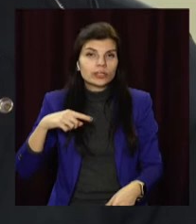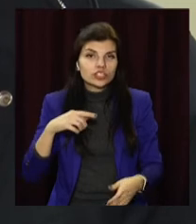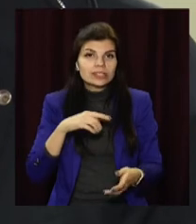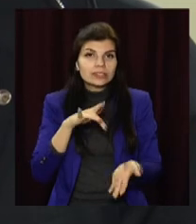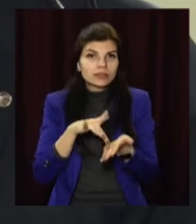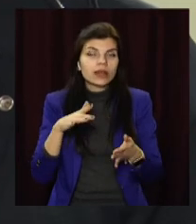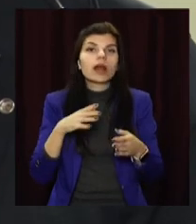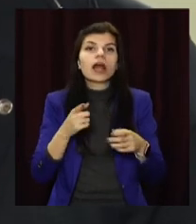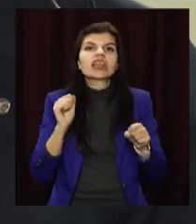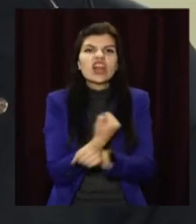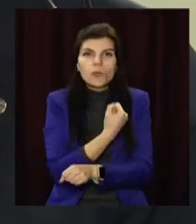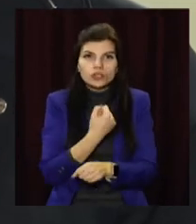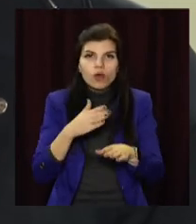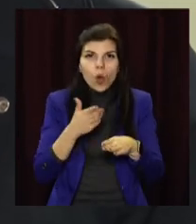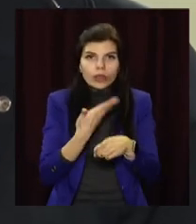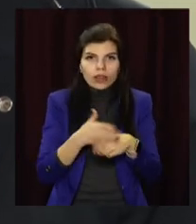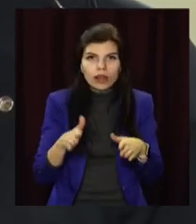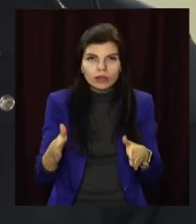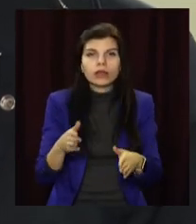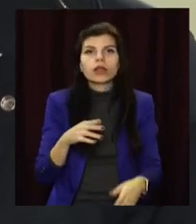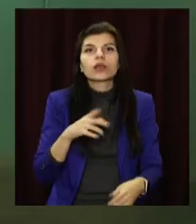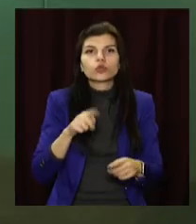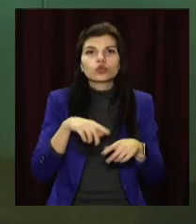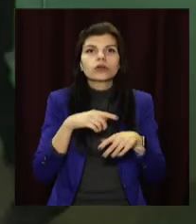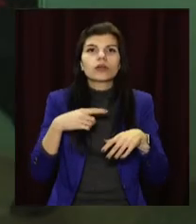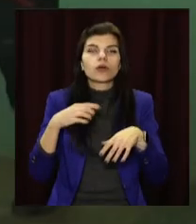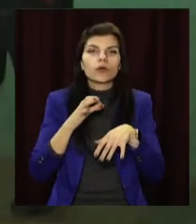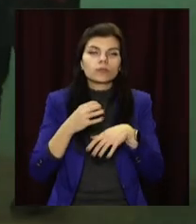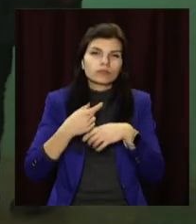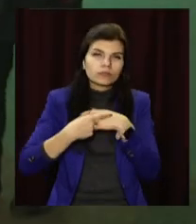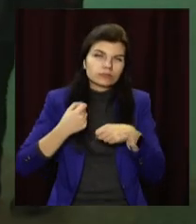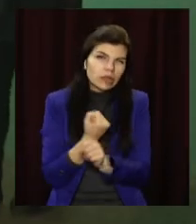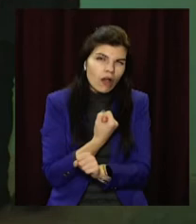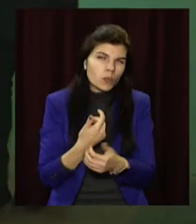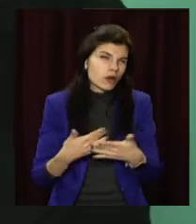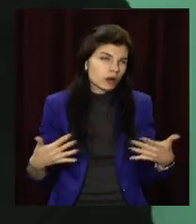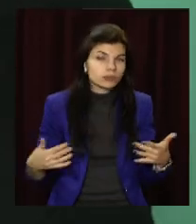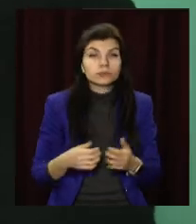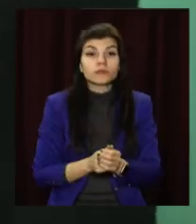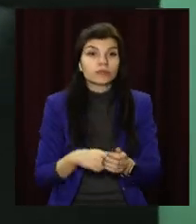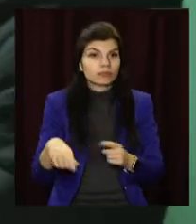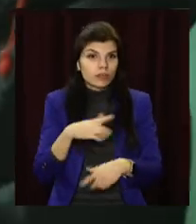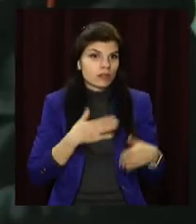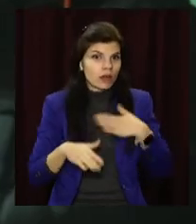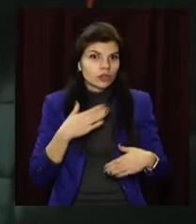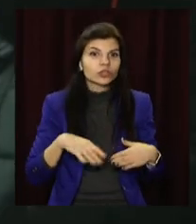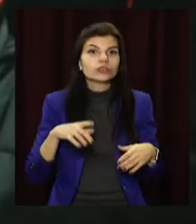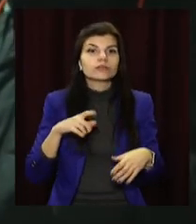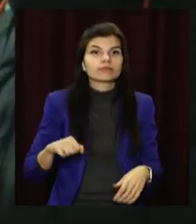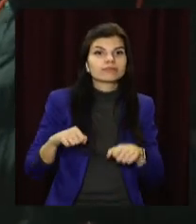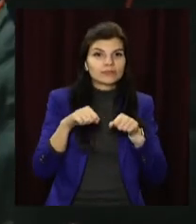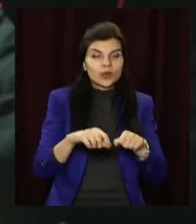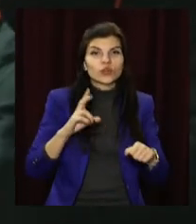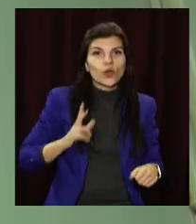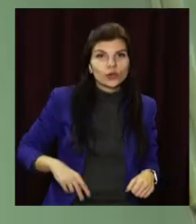отделение, травматологическое отделение и отделение политравмы. Радіють таким змінам і пацієнти. Віру Ковальову з дочкою-школяркою